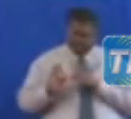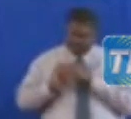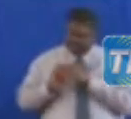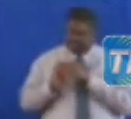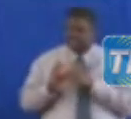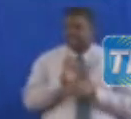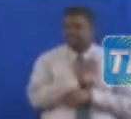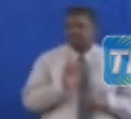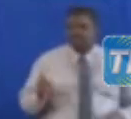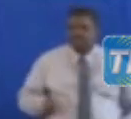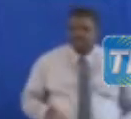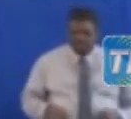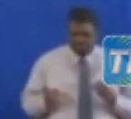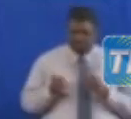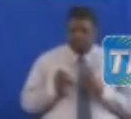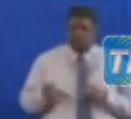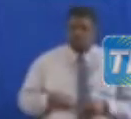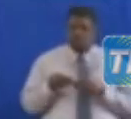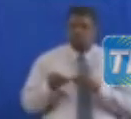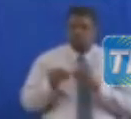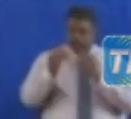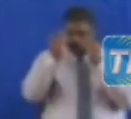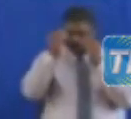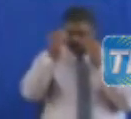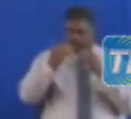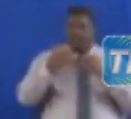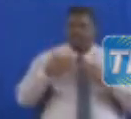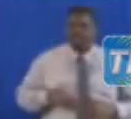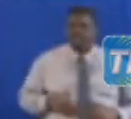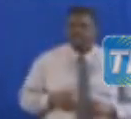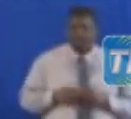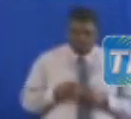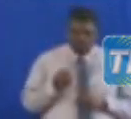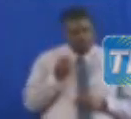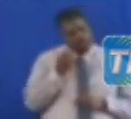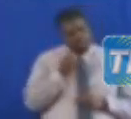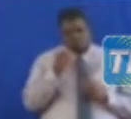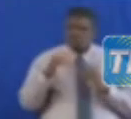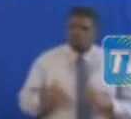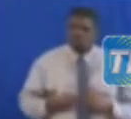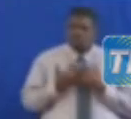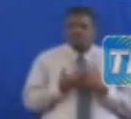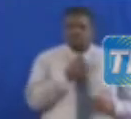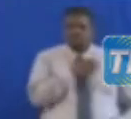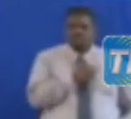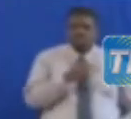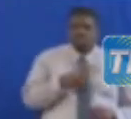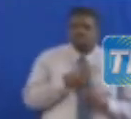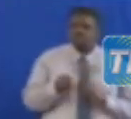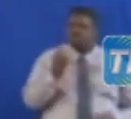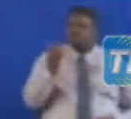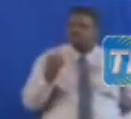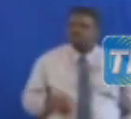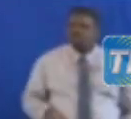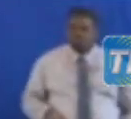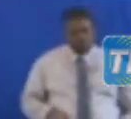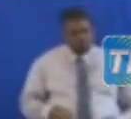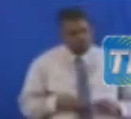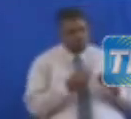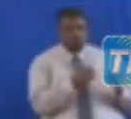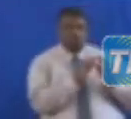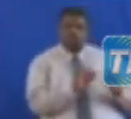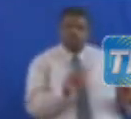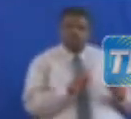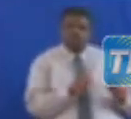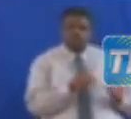Kibaha, sambamba na kutoa elimu ya afya dhidi ya magonjwa yasiyoambukiza kwa wananchi 500. Tutatoa elimu